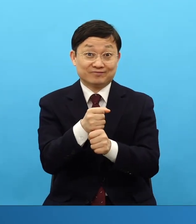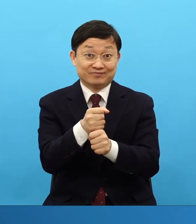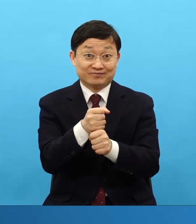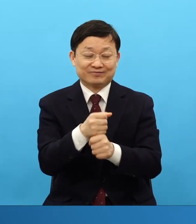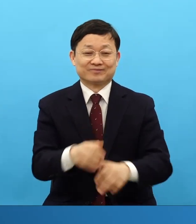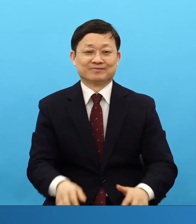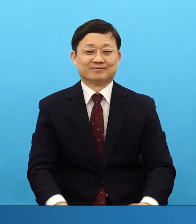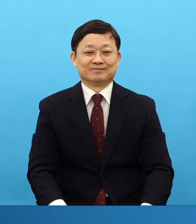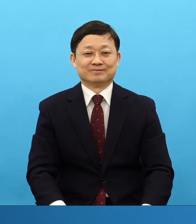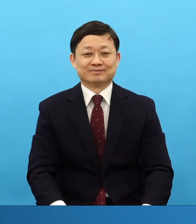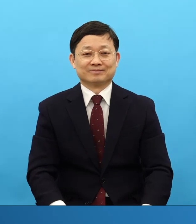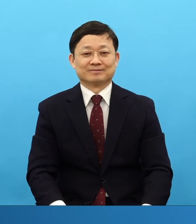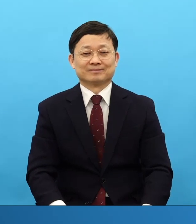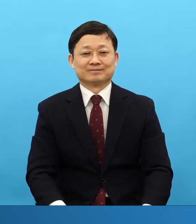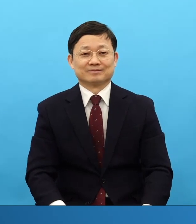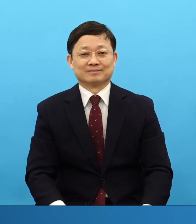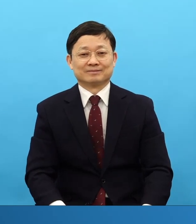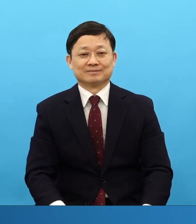브리스가 부부에게